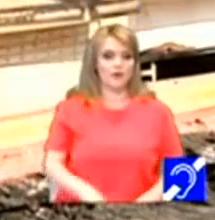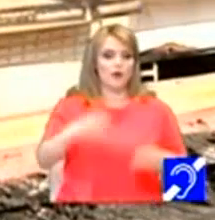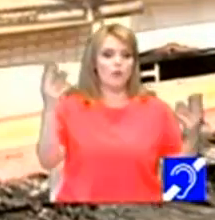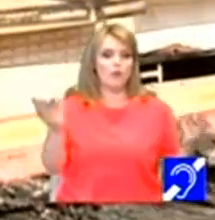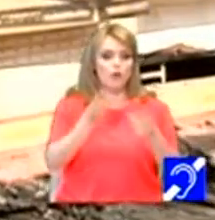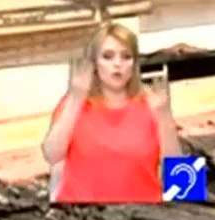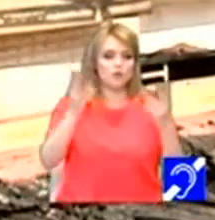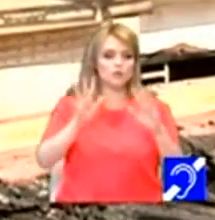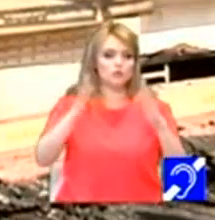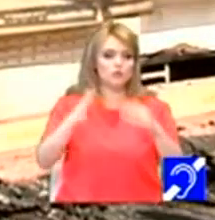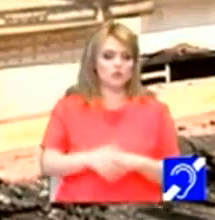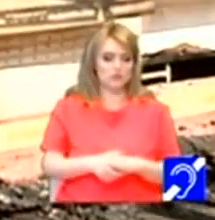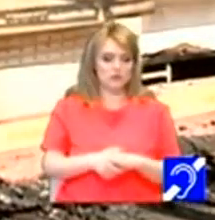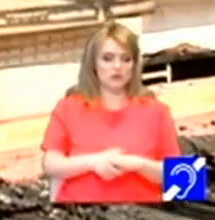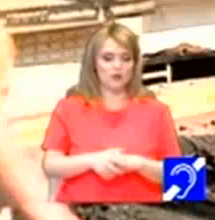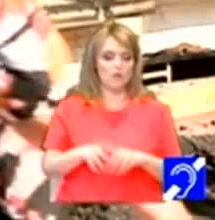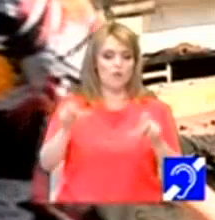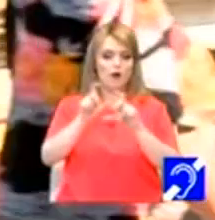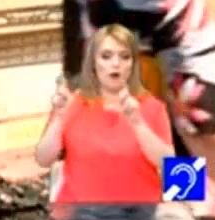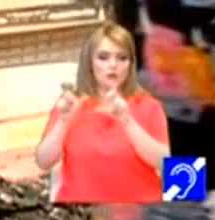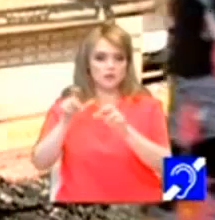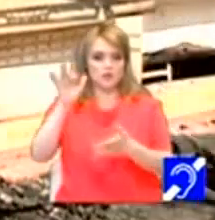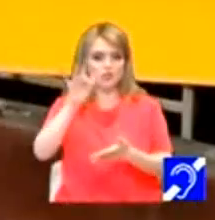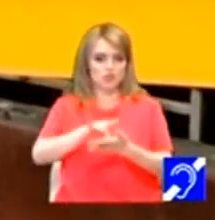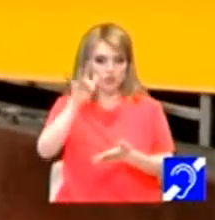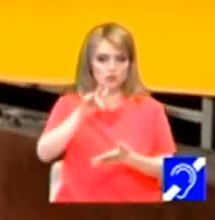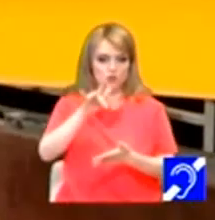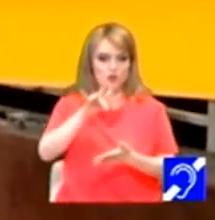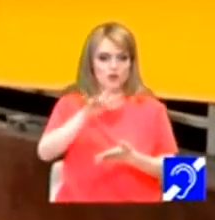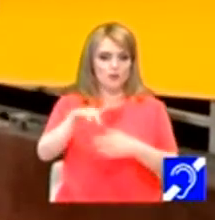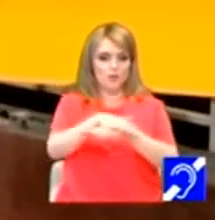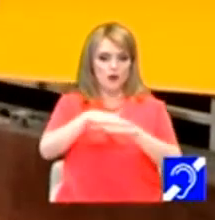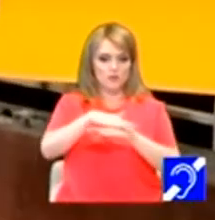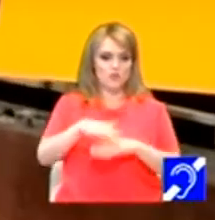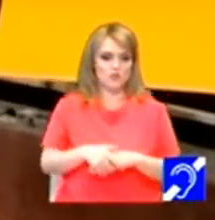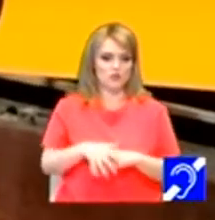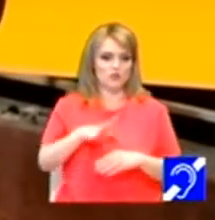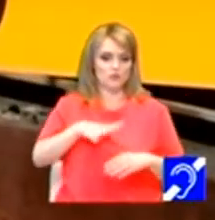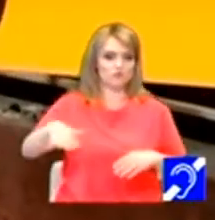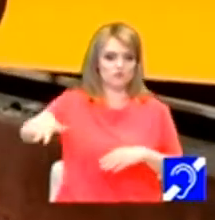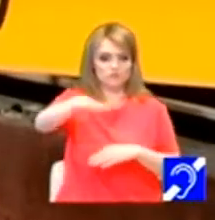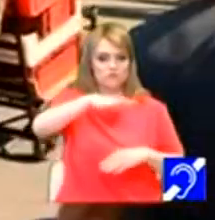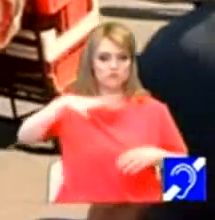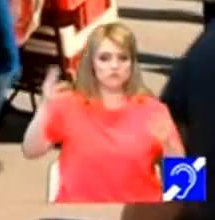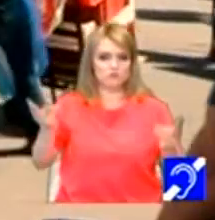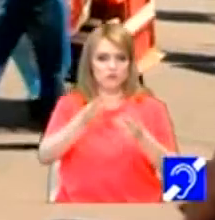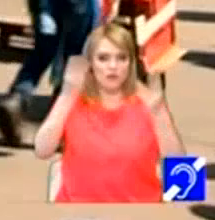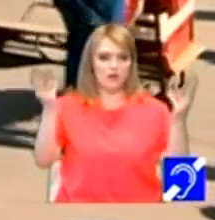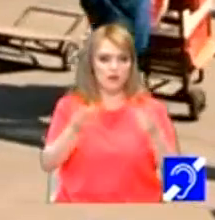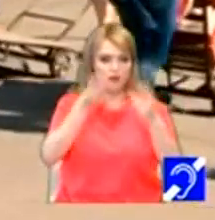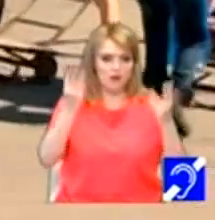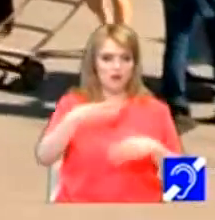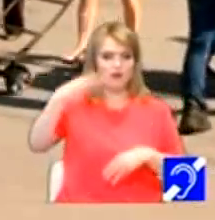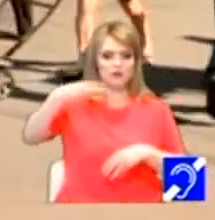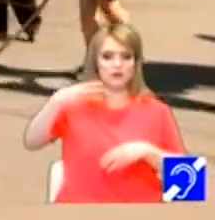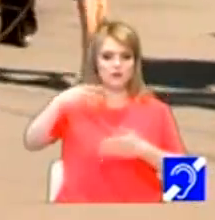Incendiul izbucnit la gheretele din piața centrală a făcut pagube pe o suprafață de 30 de metri pătrați. 5 spații comerciale provizorii